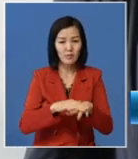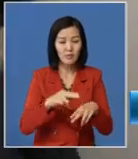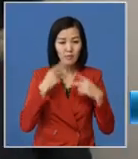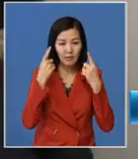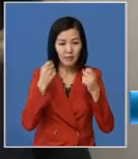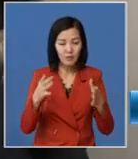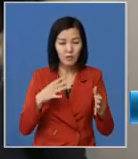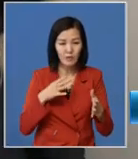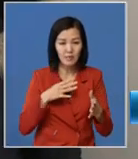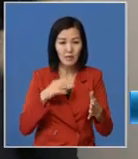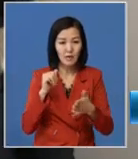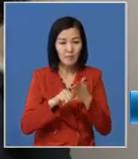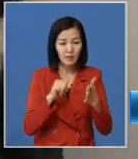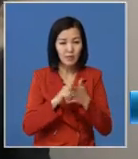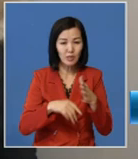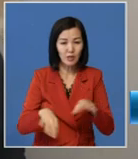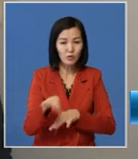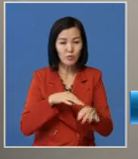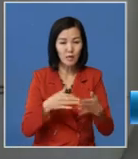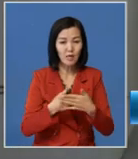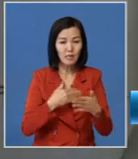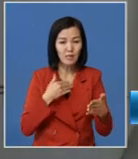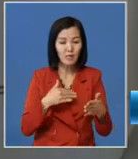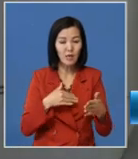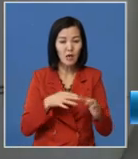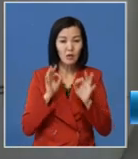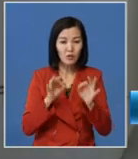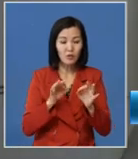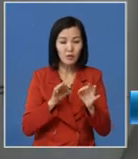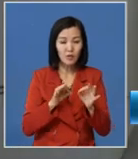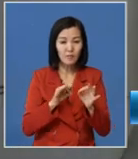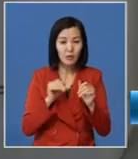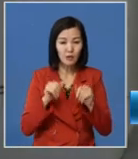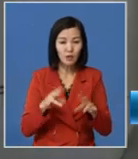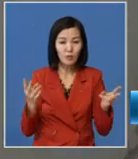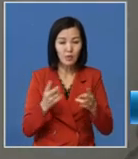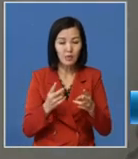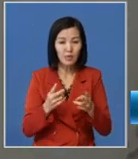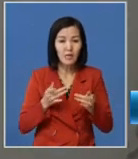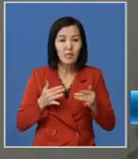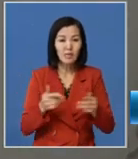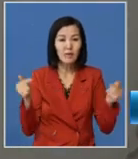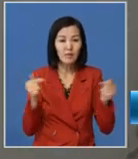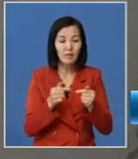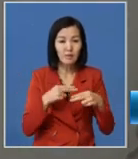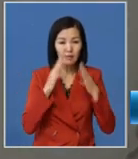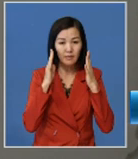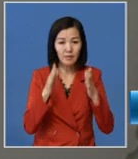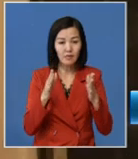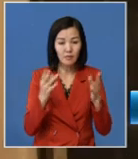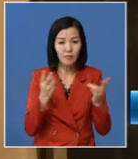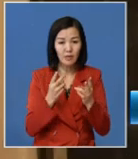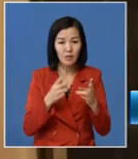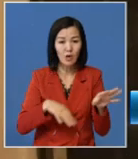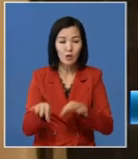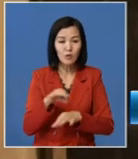жасады. Мұндай мәселені жобалау кезінде ескеру керектігін қадап айтты. Сонымен қатар әр нысанның талапқа сай болуына баса назар аударып,